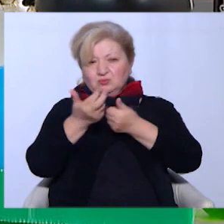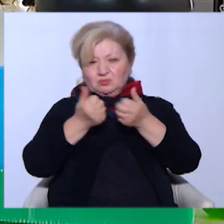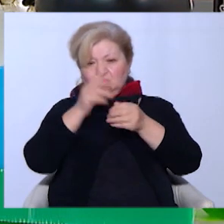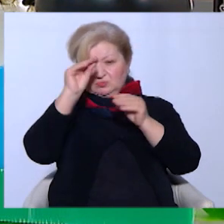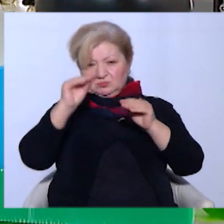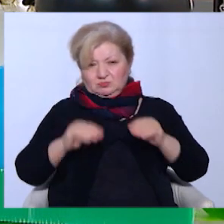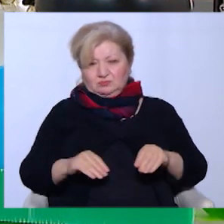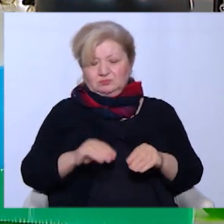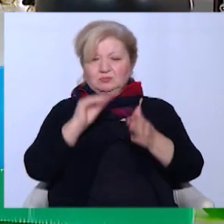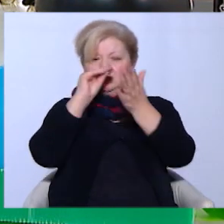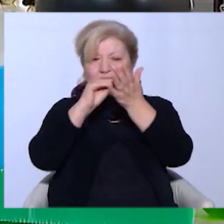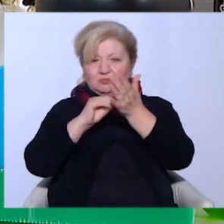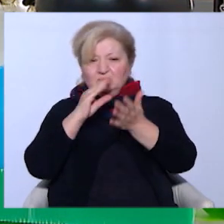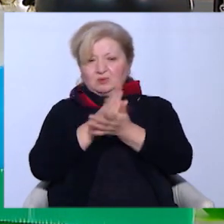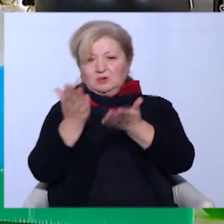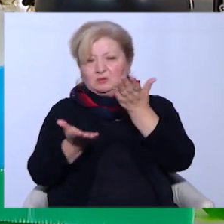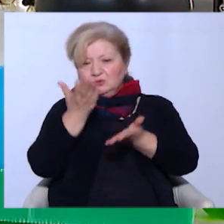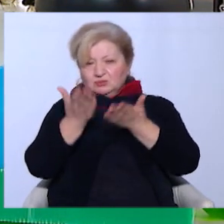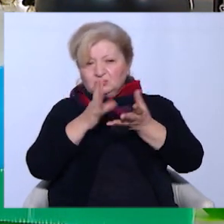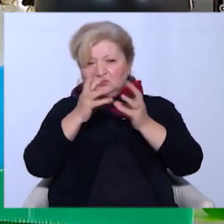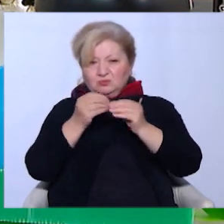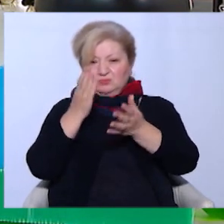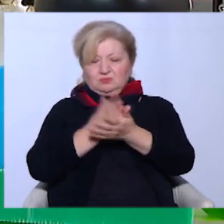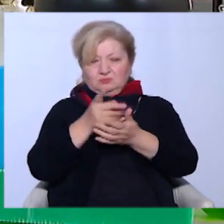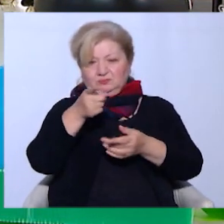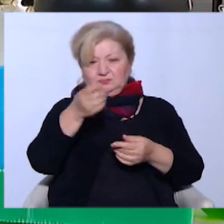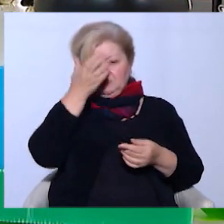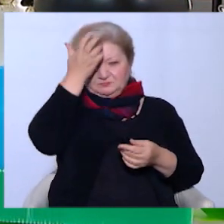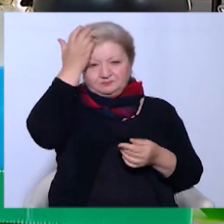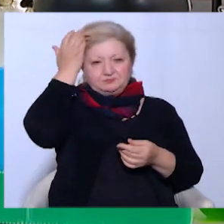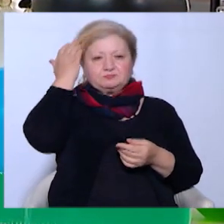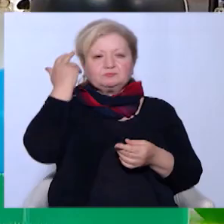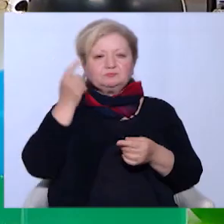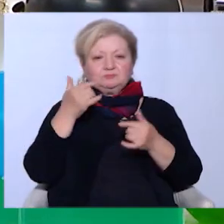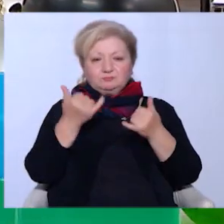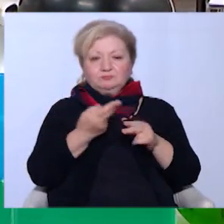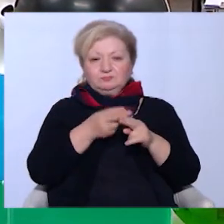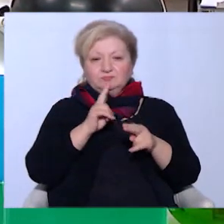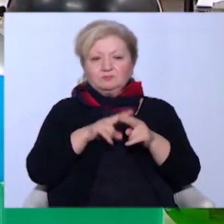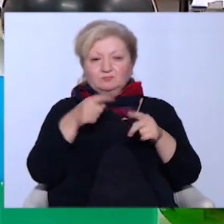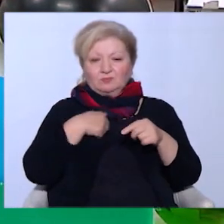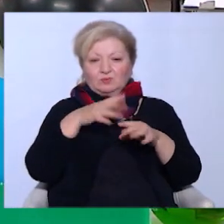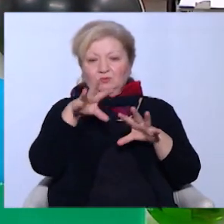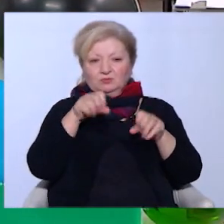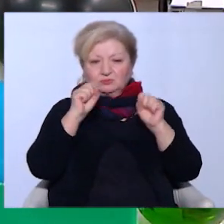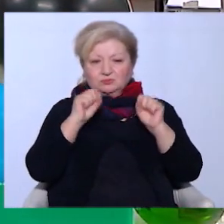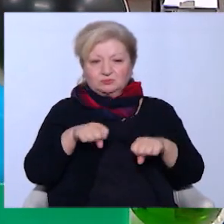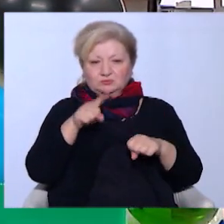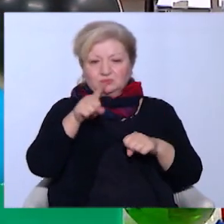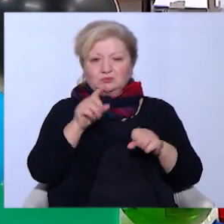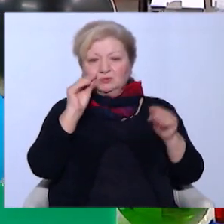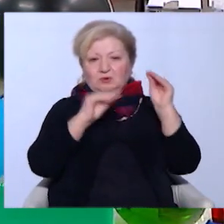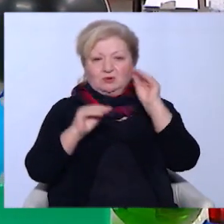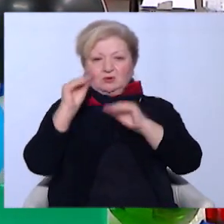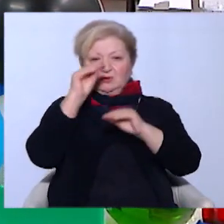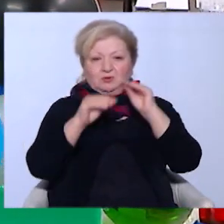რადგან მენდელევის პერიოდულობის ცხრილში ის ყველა ელემენტი დღესდღეობით არის მოთავსებული